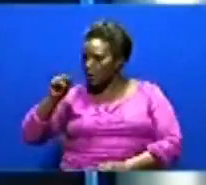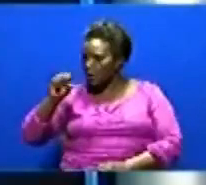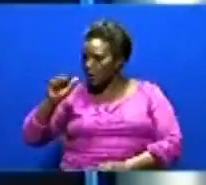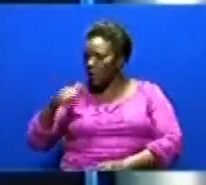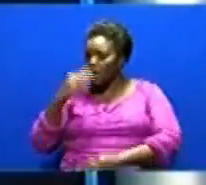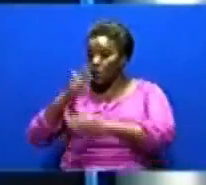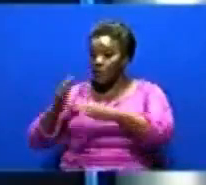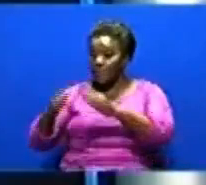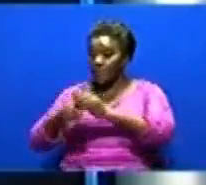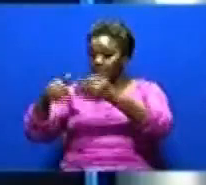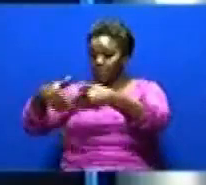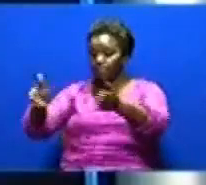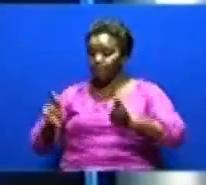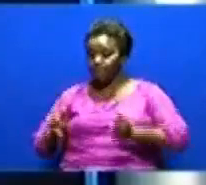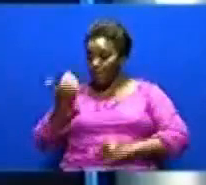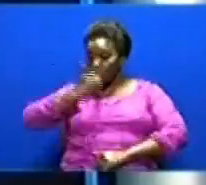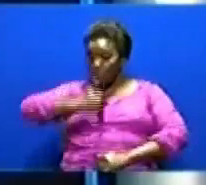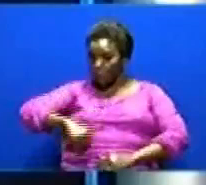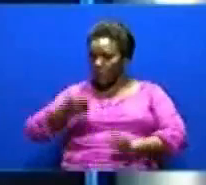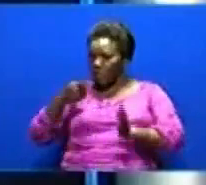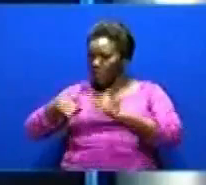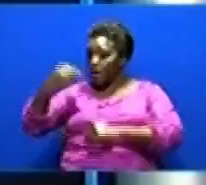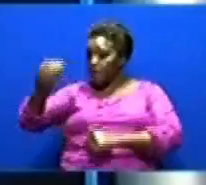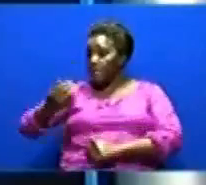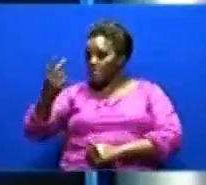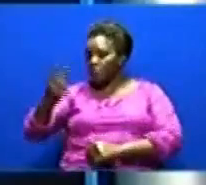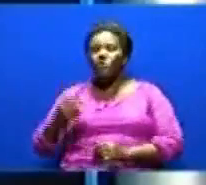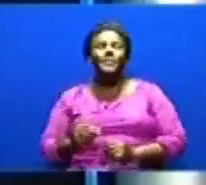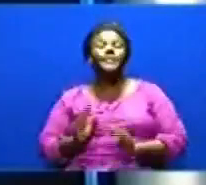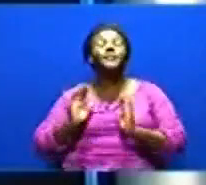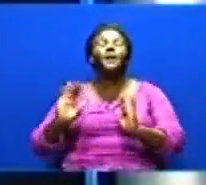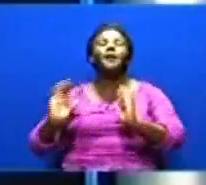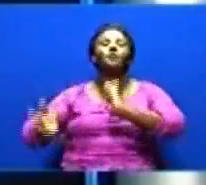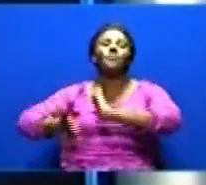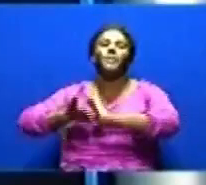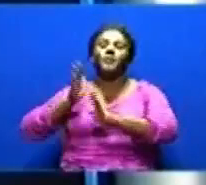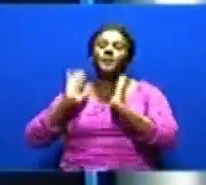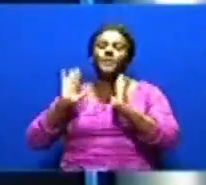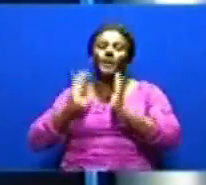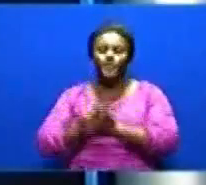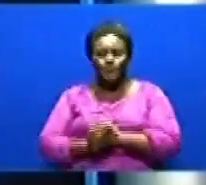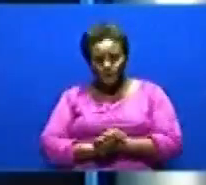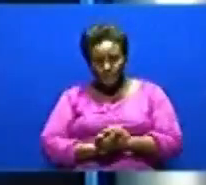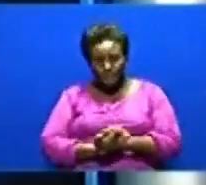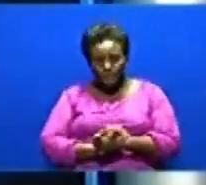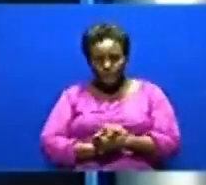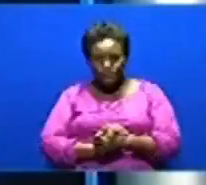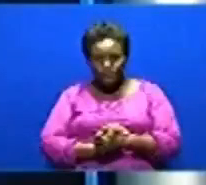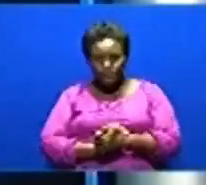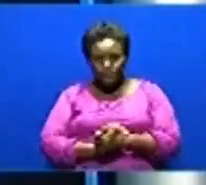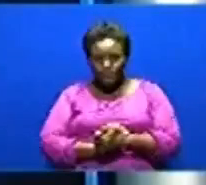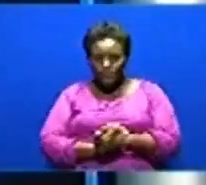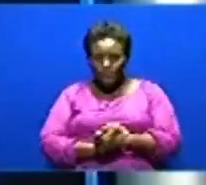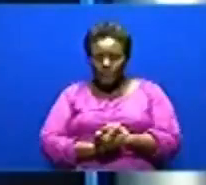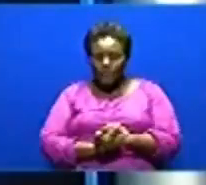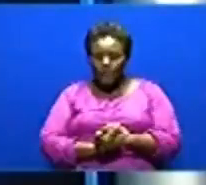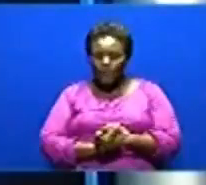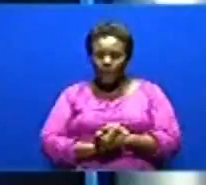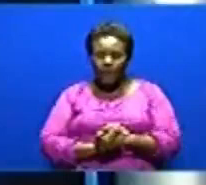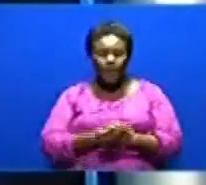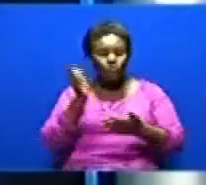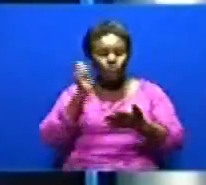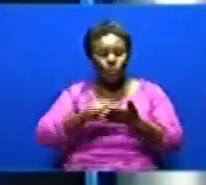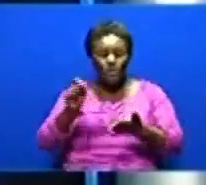cha Magubike ndani ya miezi miwili tayari limekwisha anza katika kipindi cha miezi miwili iliyopita. Mwandishi